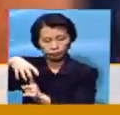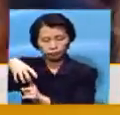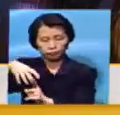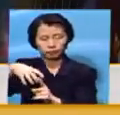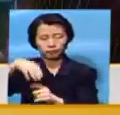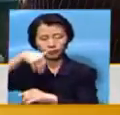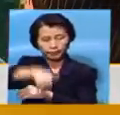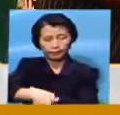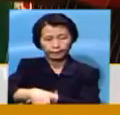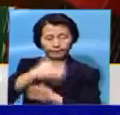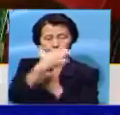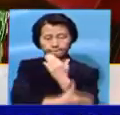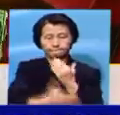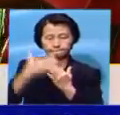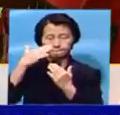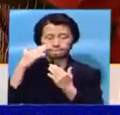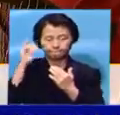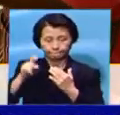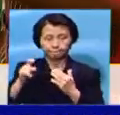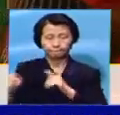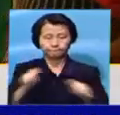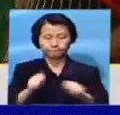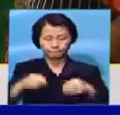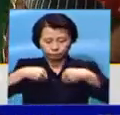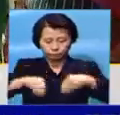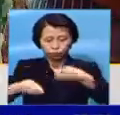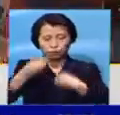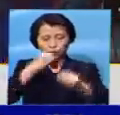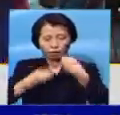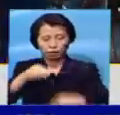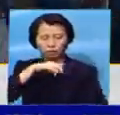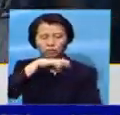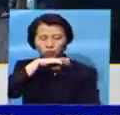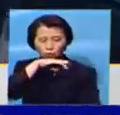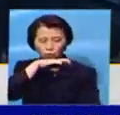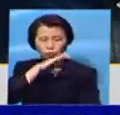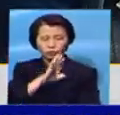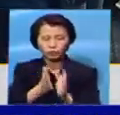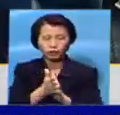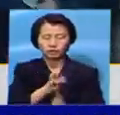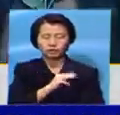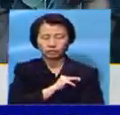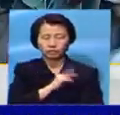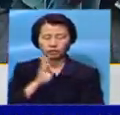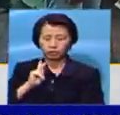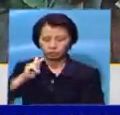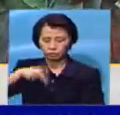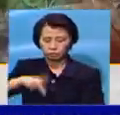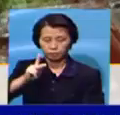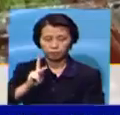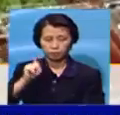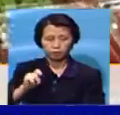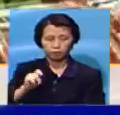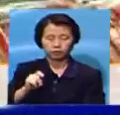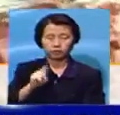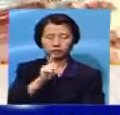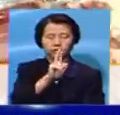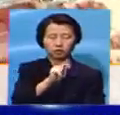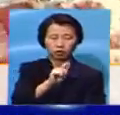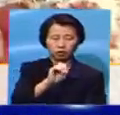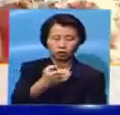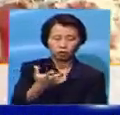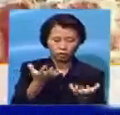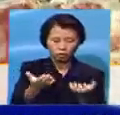di seluruh negara dikenakannd ka menjual makanan tercemar justeru menteri kpkt Tan Sri Nor Omar mahu aspek